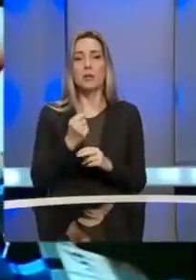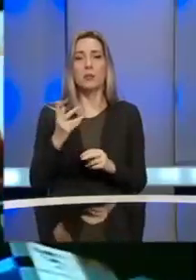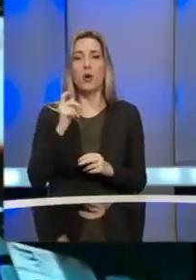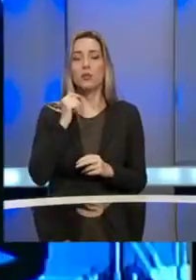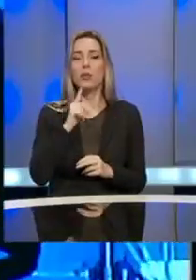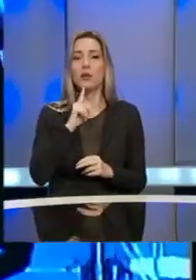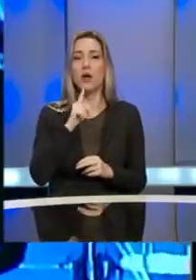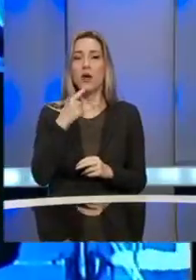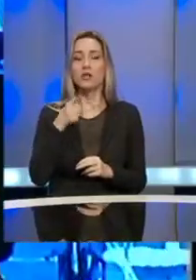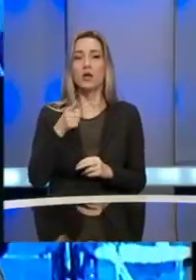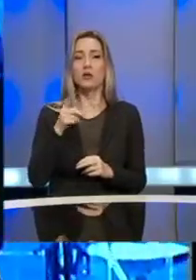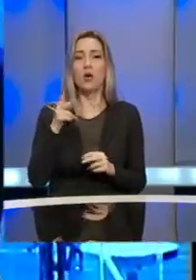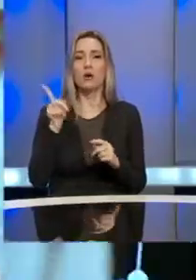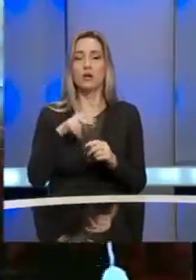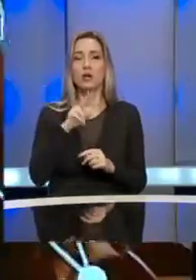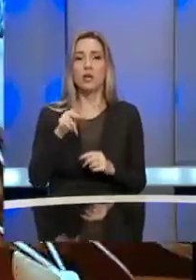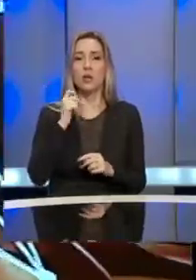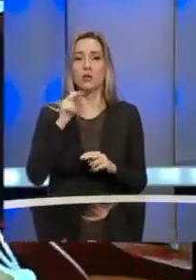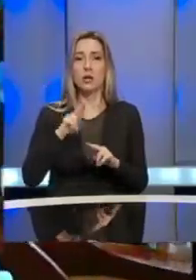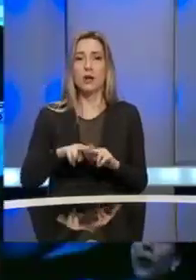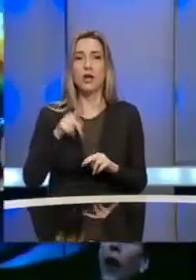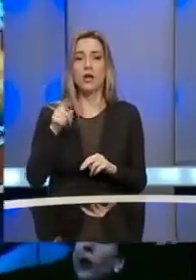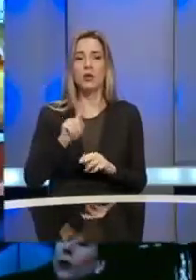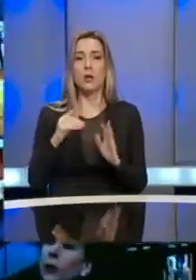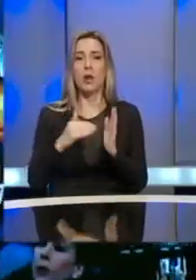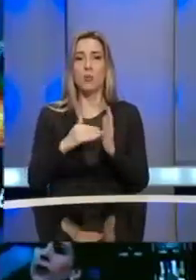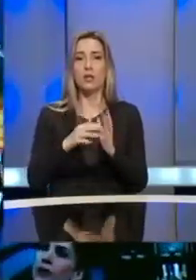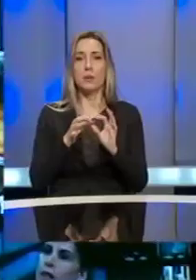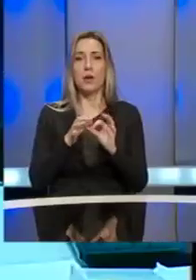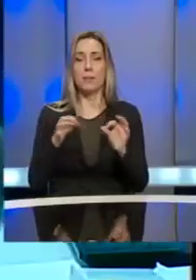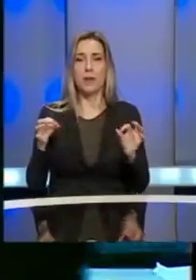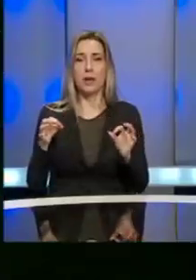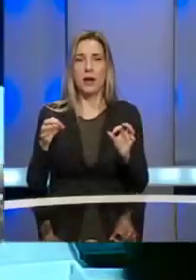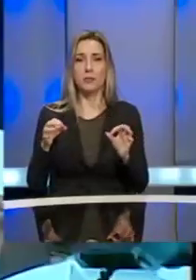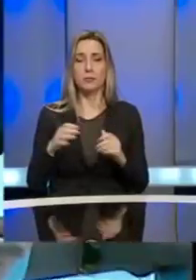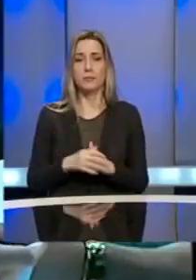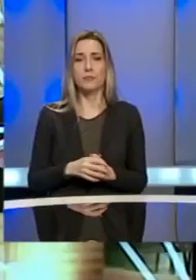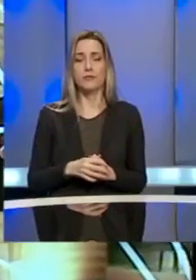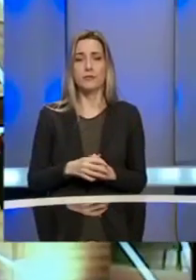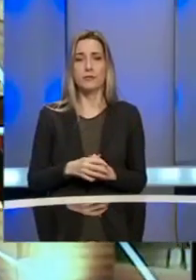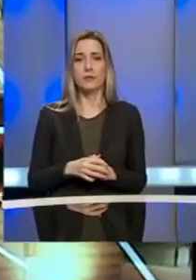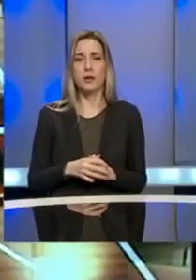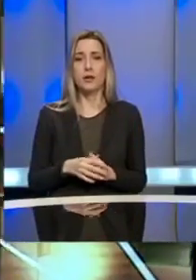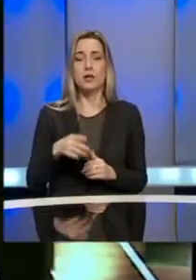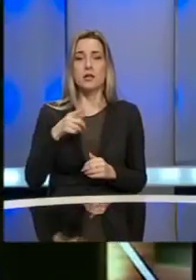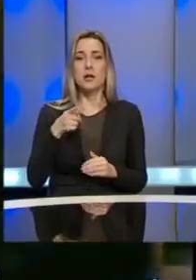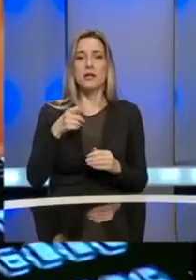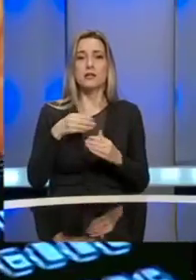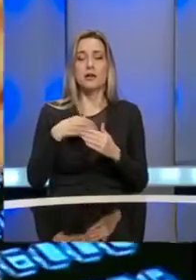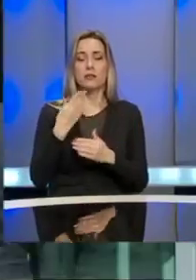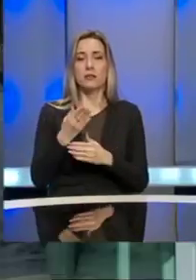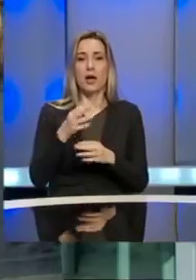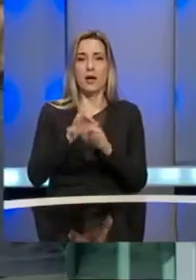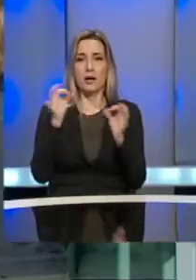koji kaže da je to kršenje ljudskih prava i da u ovom trenutku to nije potrebna mjera, da doprinose stigmatizaciji tih ljudi. Šta vi